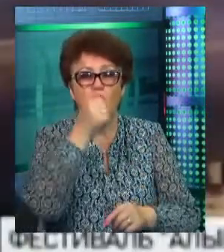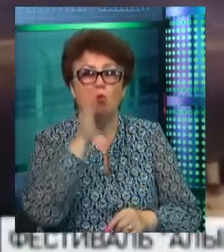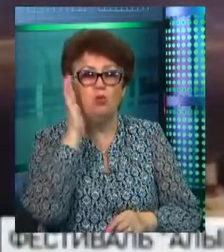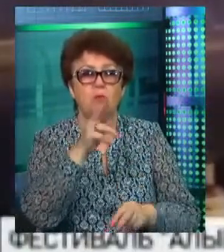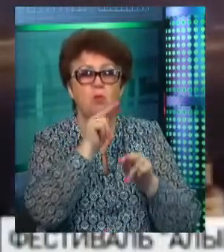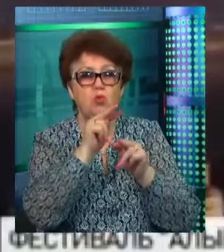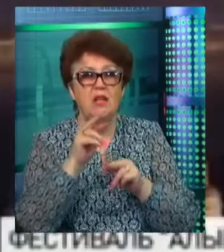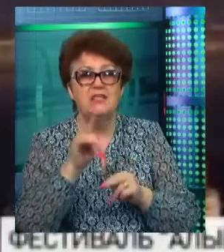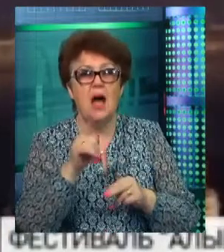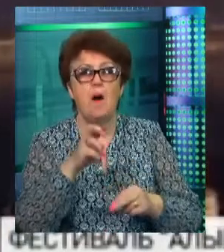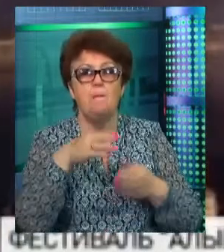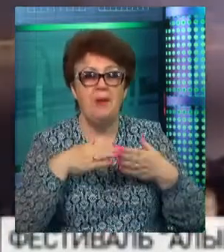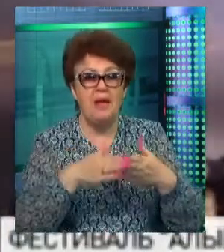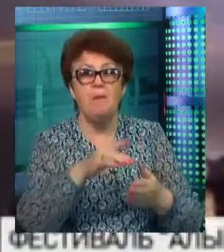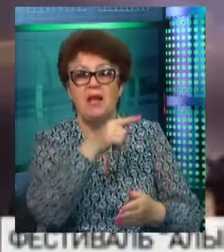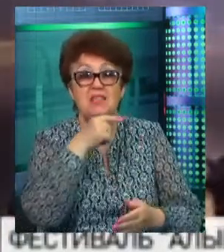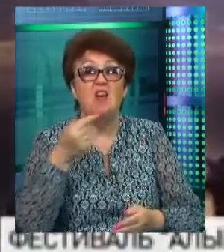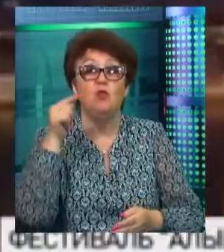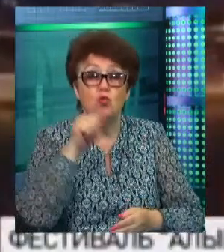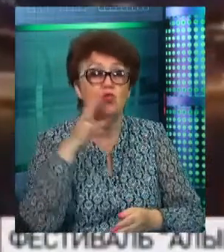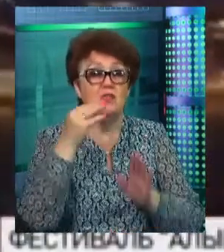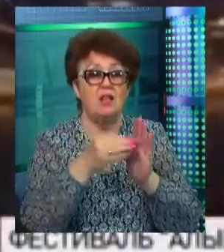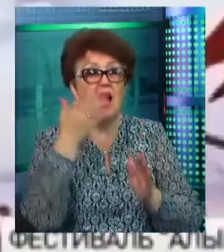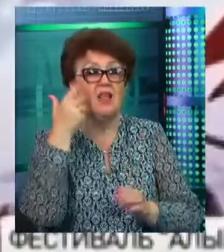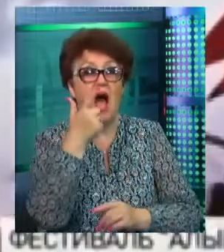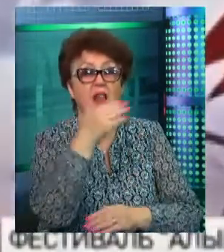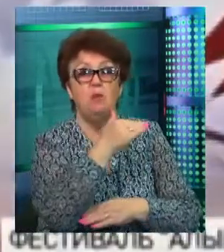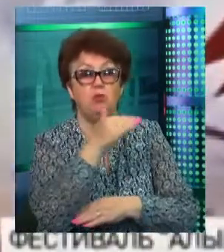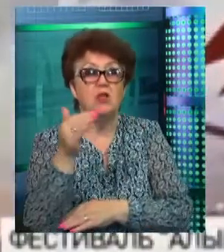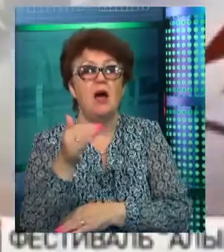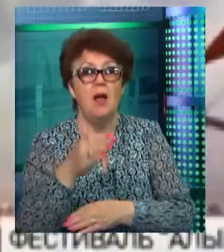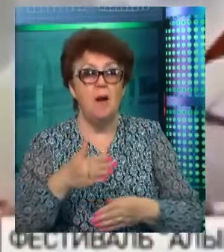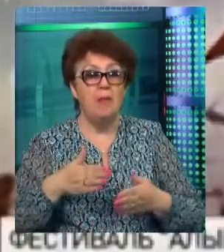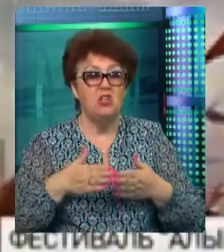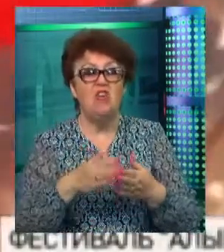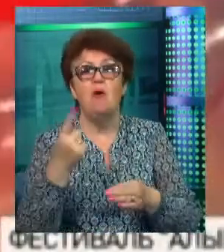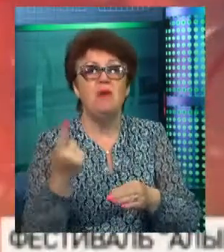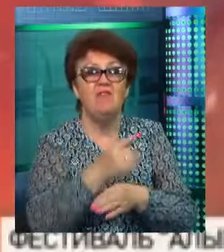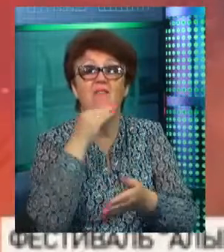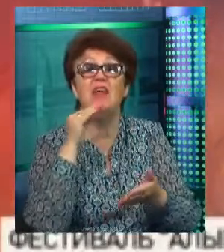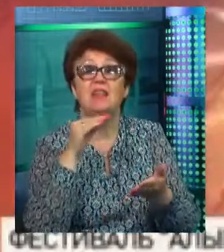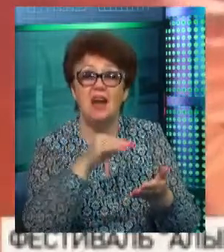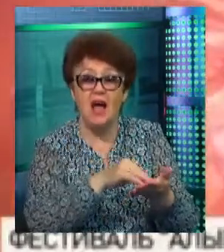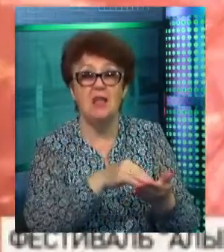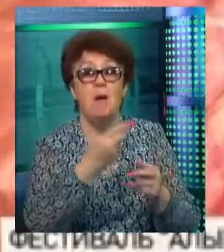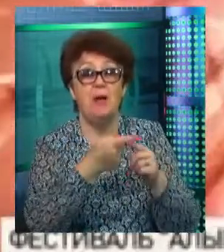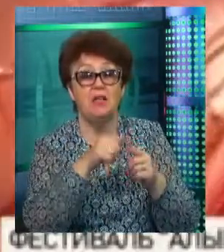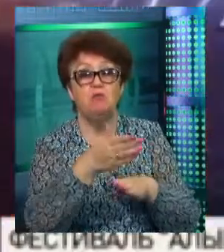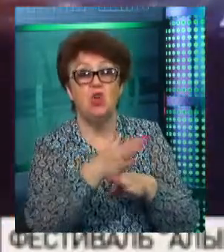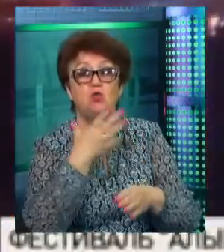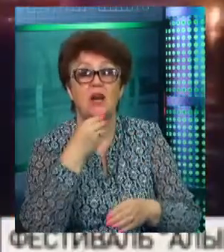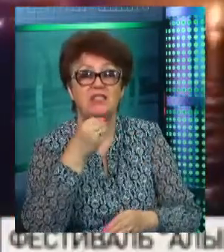наблюдать за бригом россия в ту же дату когда алые паруса прошли впервые еще в ленинграде при этом частью